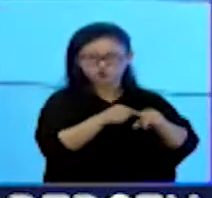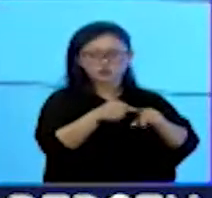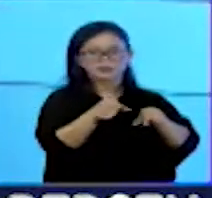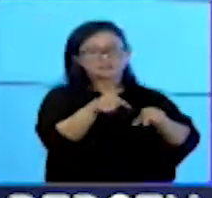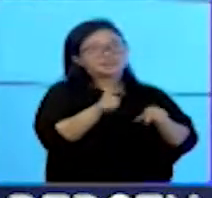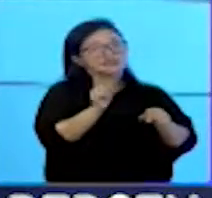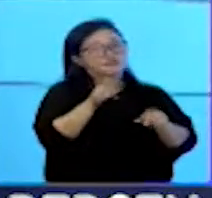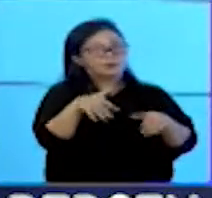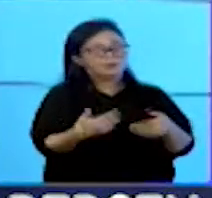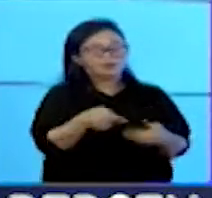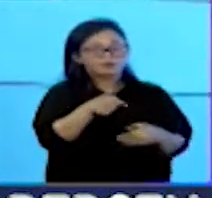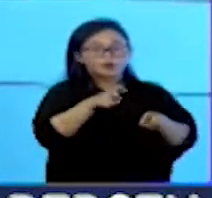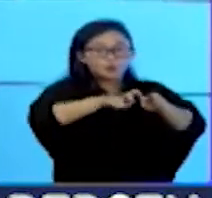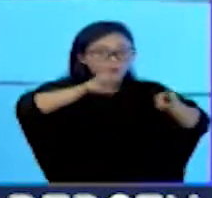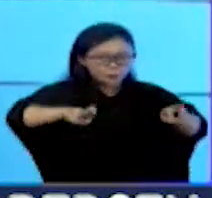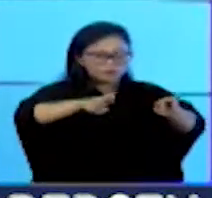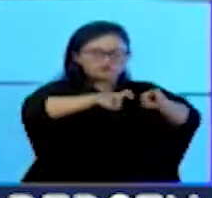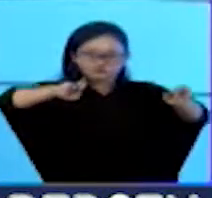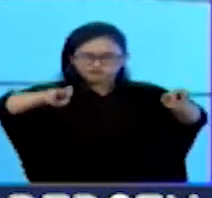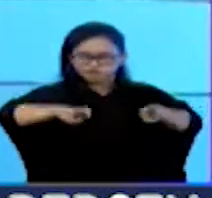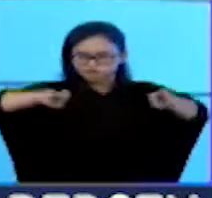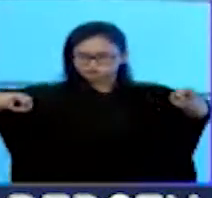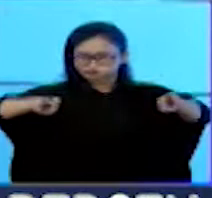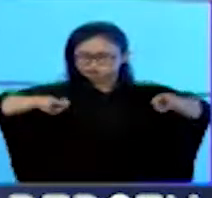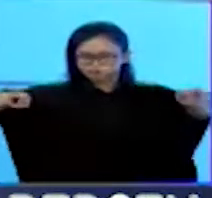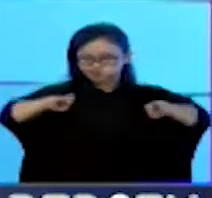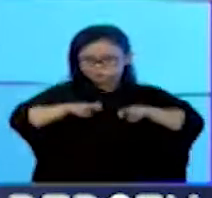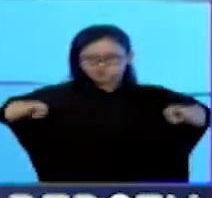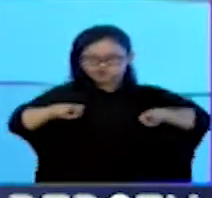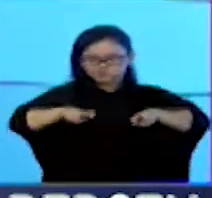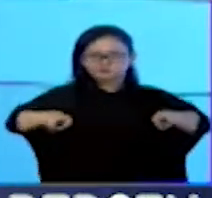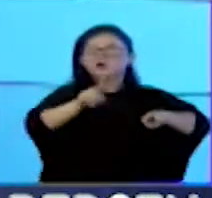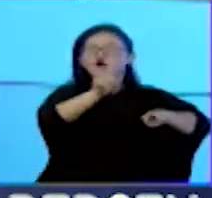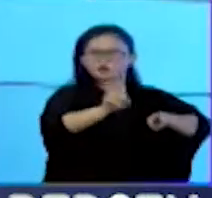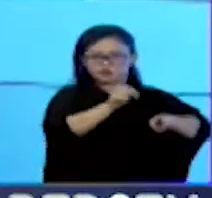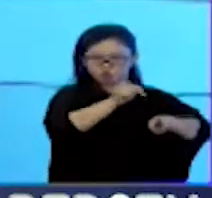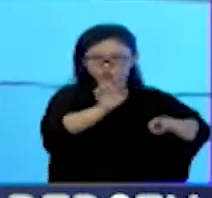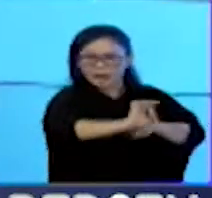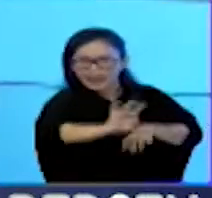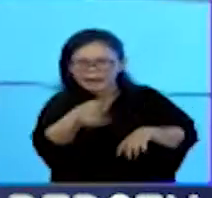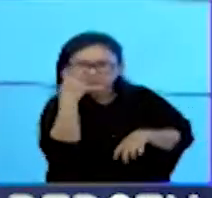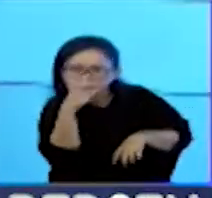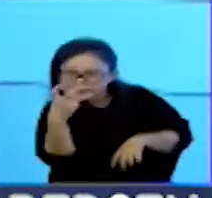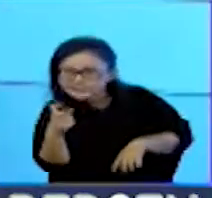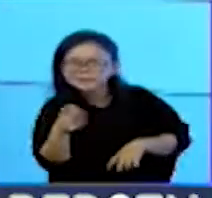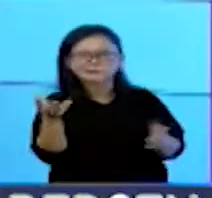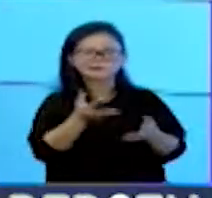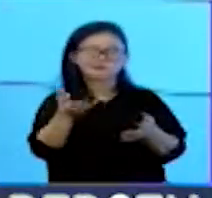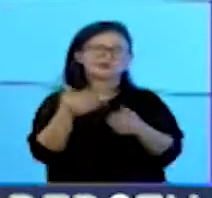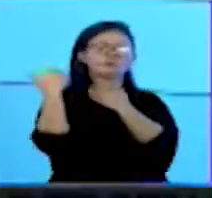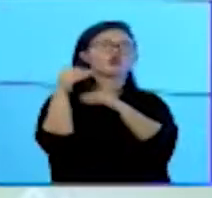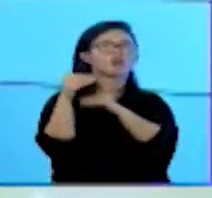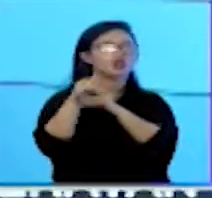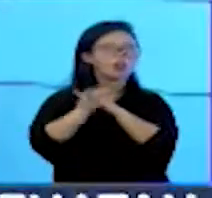bisa menjaga jarak, menggunakan masker, dan mencuci tangan. Tak hanya perkantoran, petugas juga melakukan sidak ke sejumlah pusat